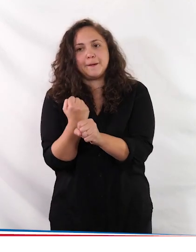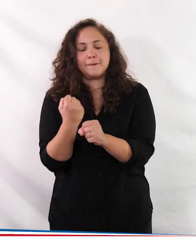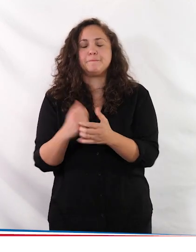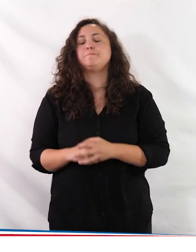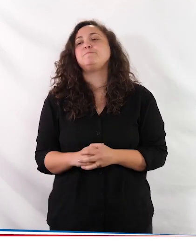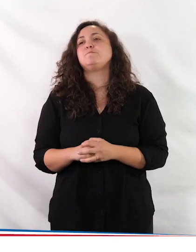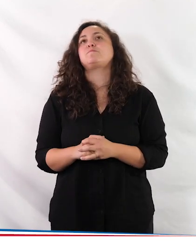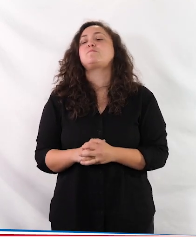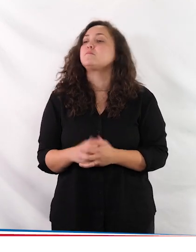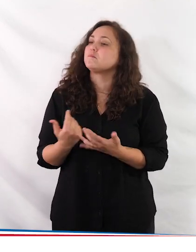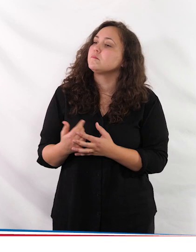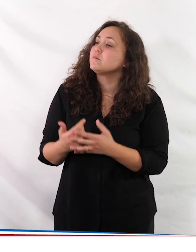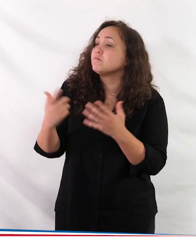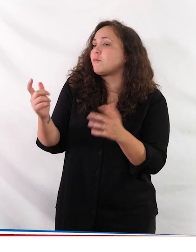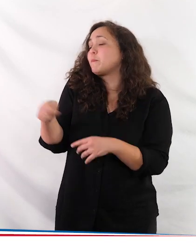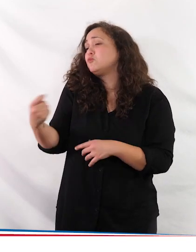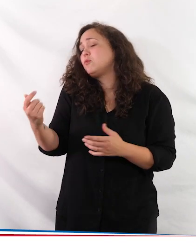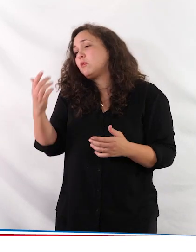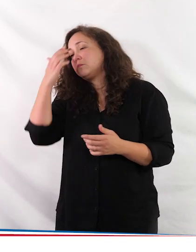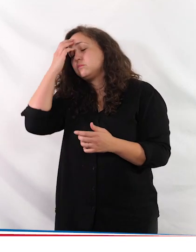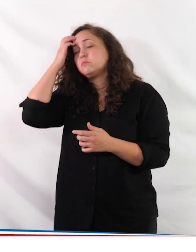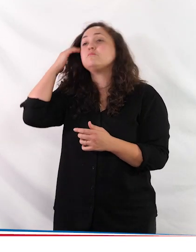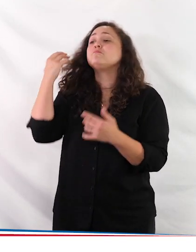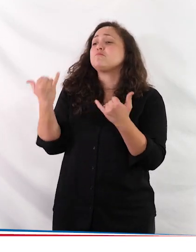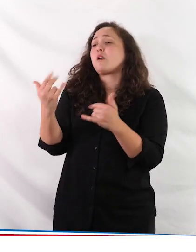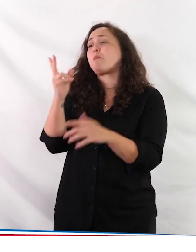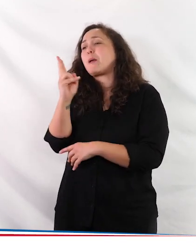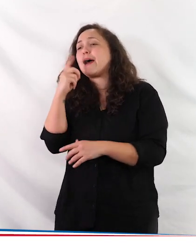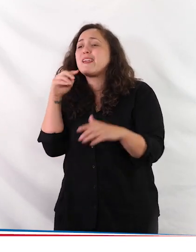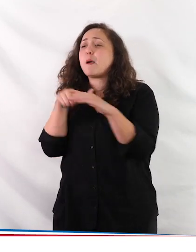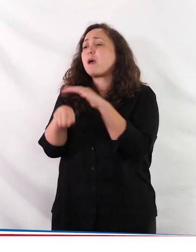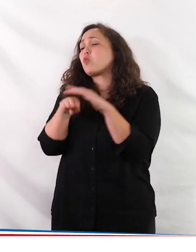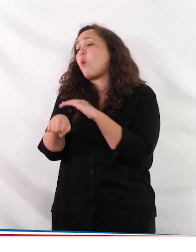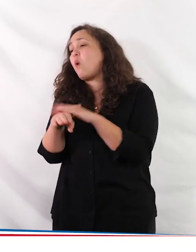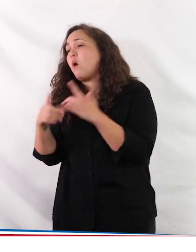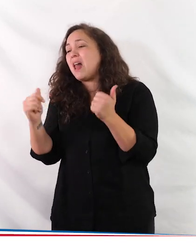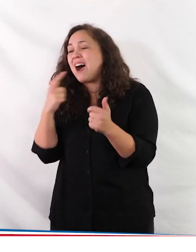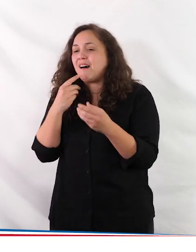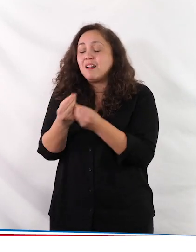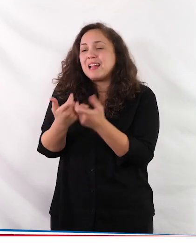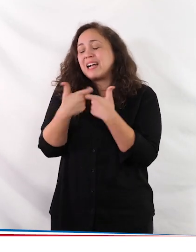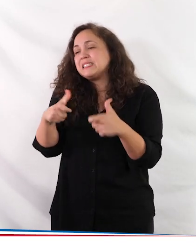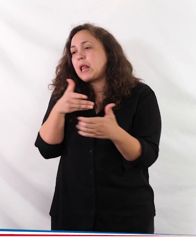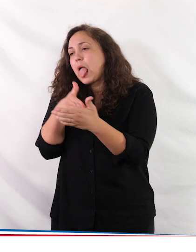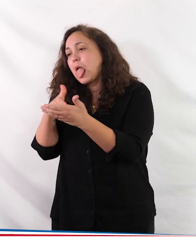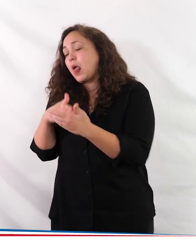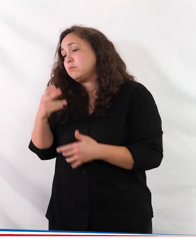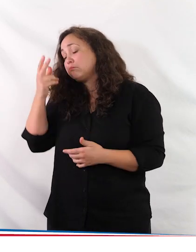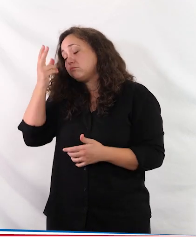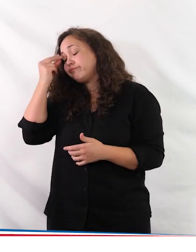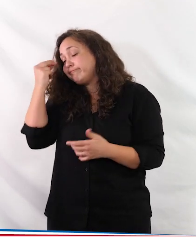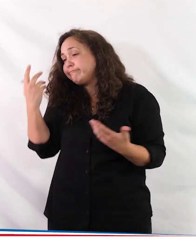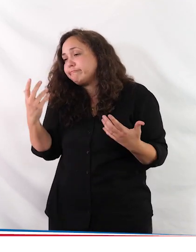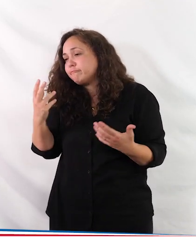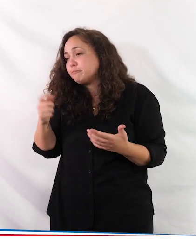tension forte pour réussir. Parce qu'on peut entendre qu'il y ait des stations de métro à Paris qui soient difficilement